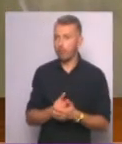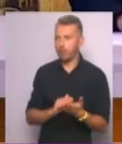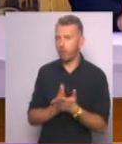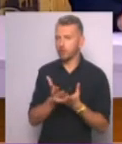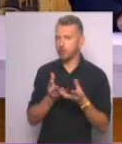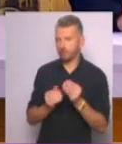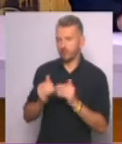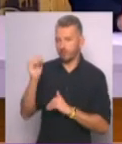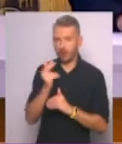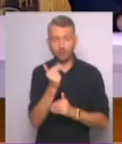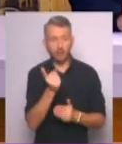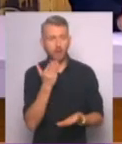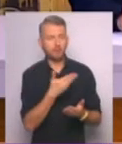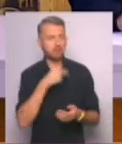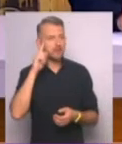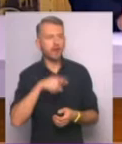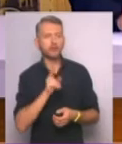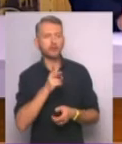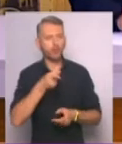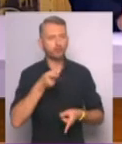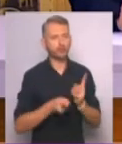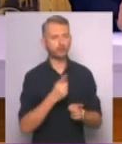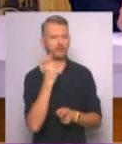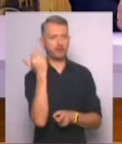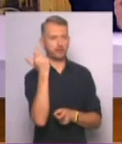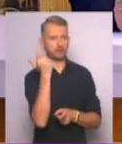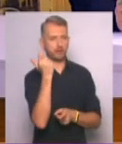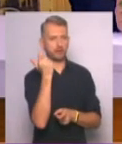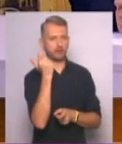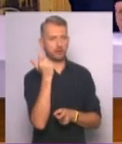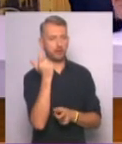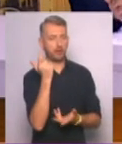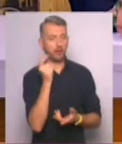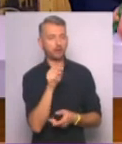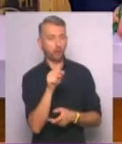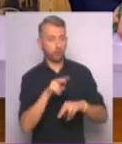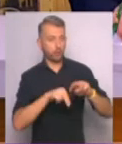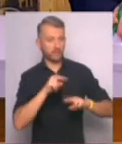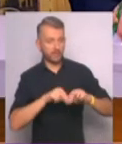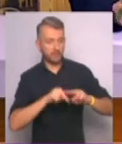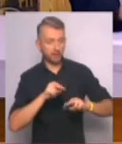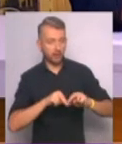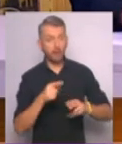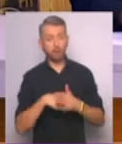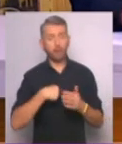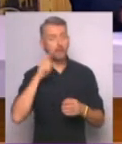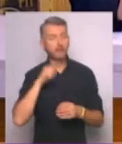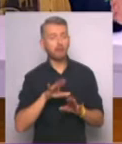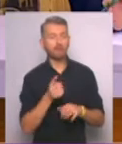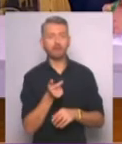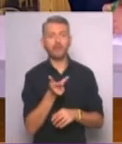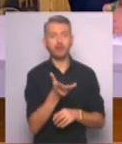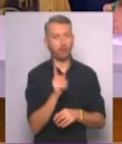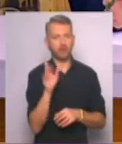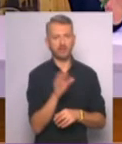ми знали кінцевих бенефіціарів, реальних власників цього будівництва, бо ми знаємо лише декількох, але